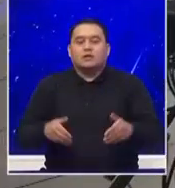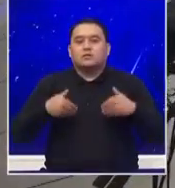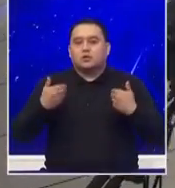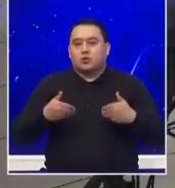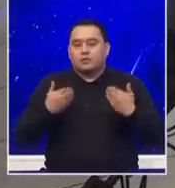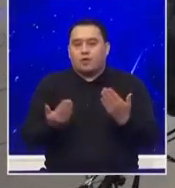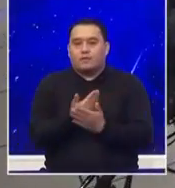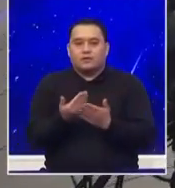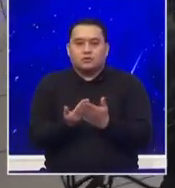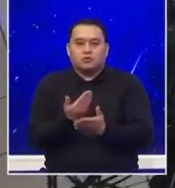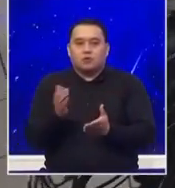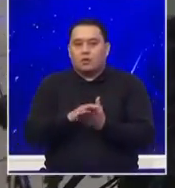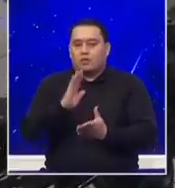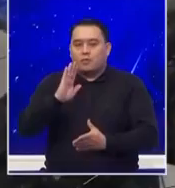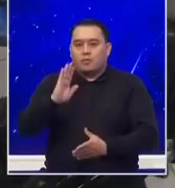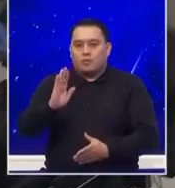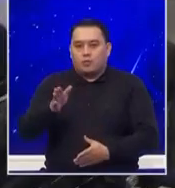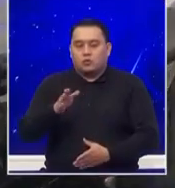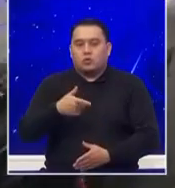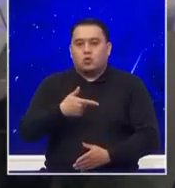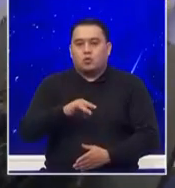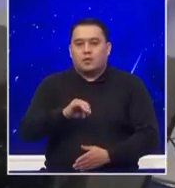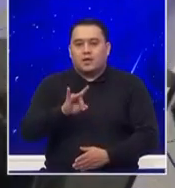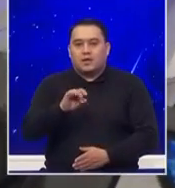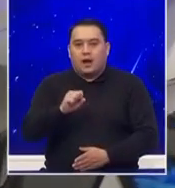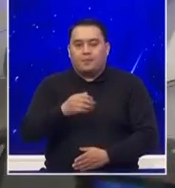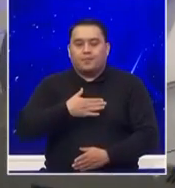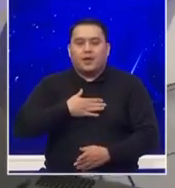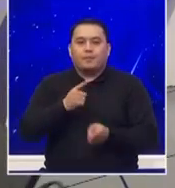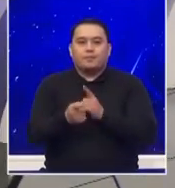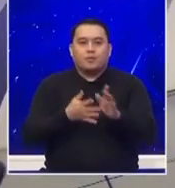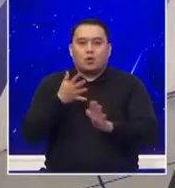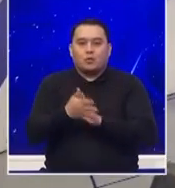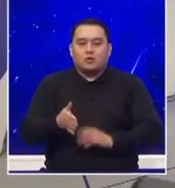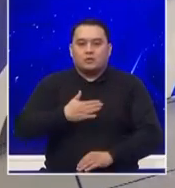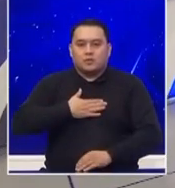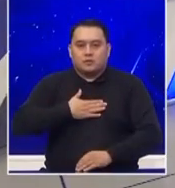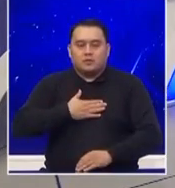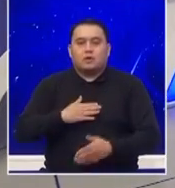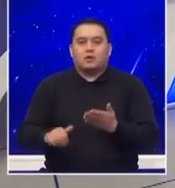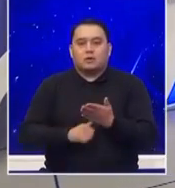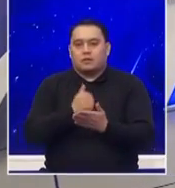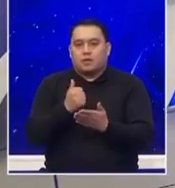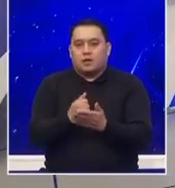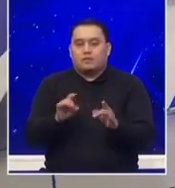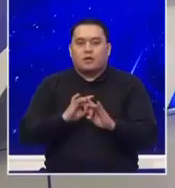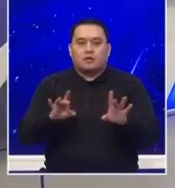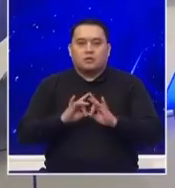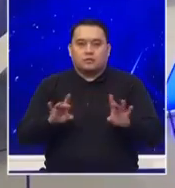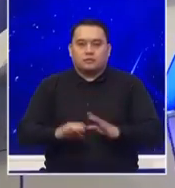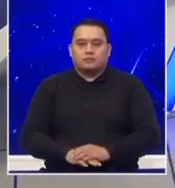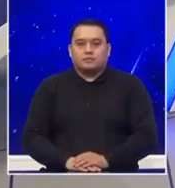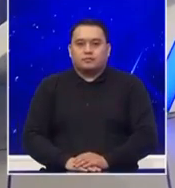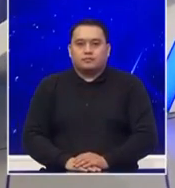Здравствуйте! В эфире телеканала ЖТСУ выпуск вечерних новостей. В студии Гульмира Тимиргалиева. Судоперевод обеспечивает Марат Жумабеков. И в